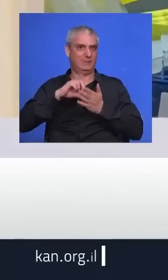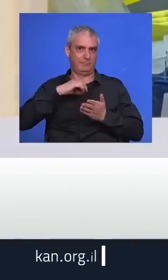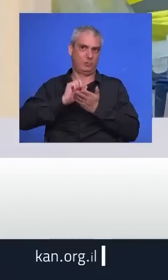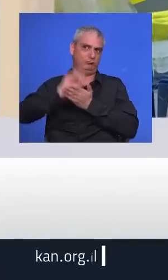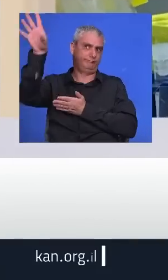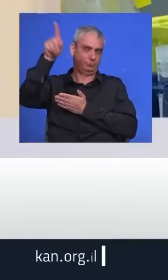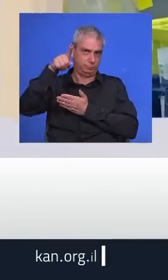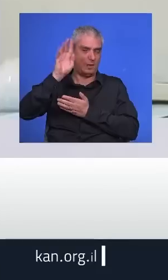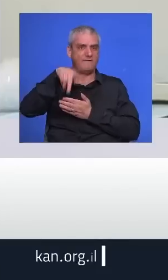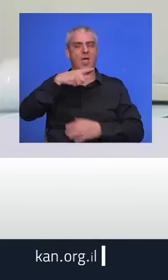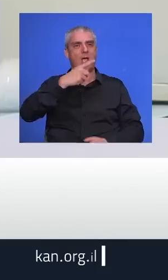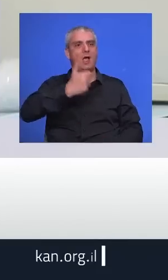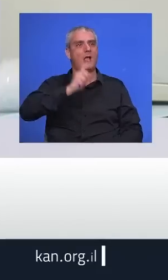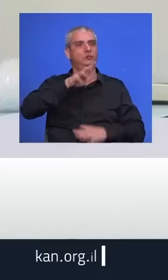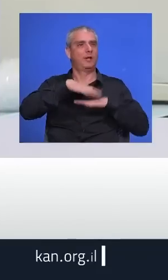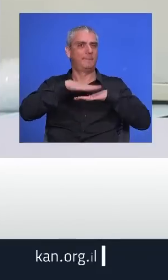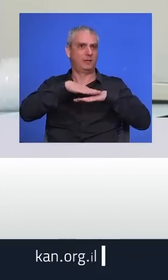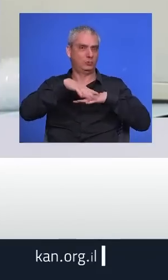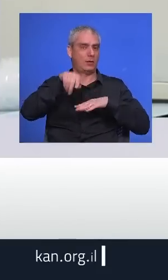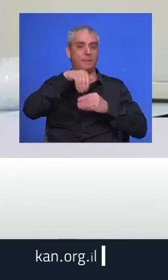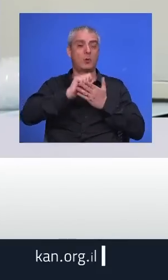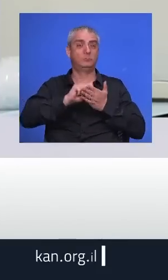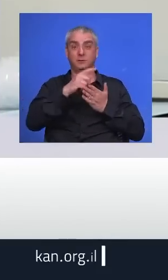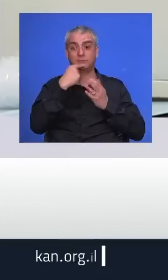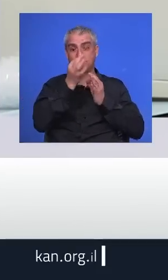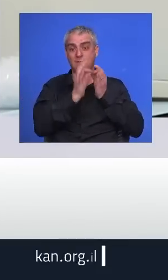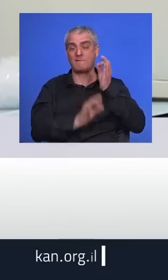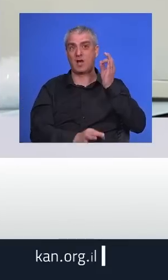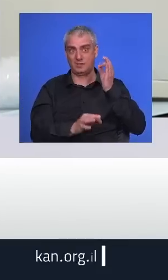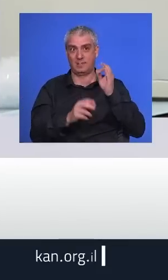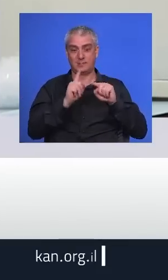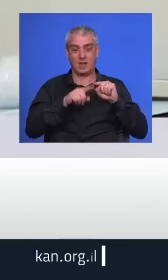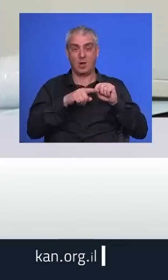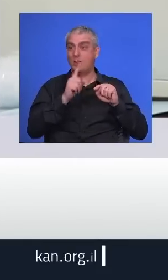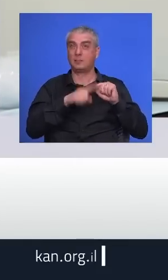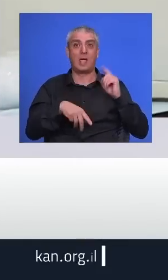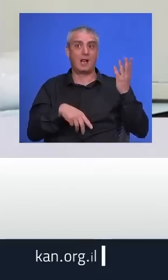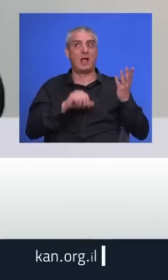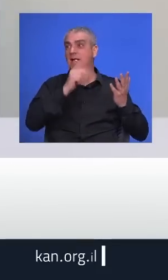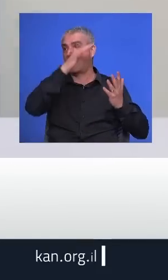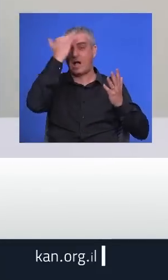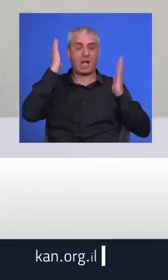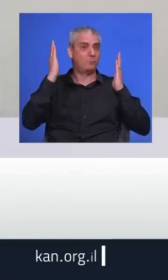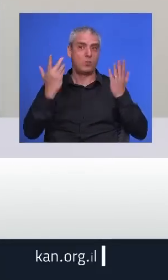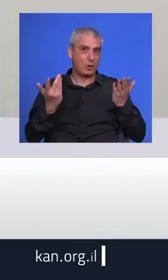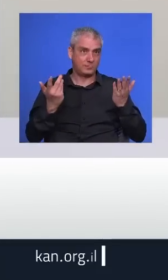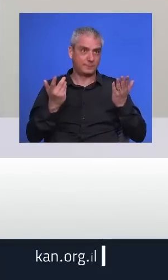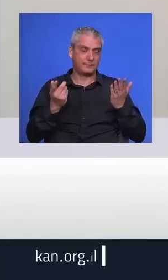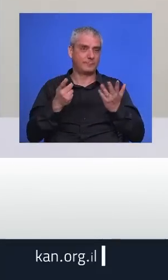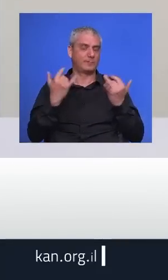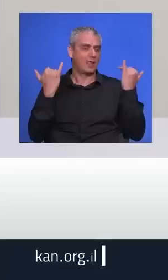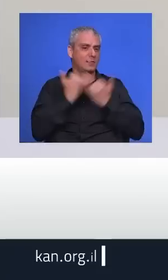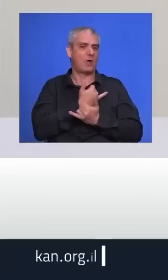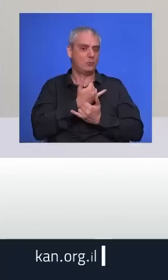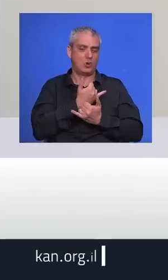משרד הבריאות ולאנשי המקצוע במשרד, היא גם מפרט את התקלות, כשהתקלה בעצם החמורה ביותר היא פשוט